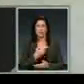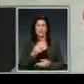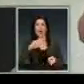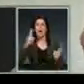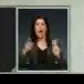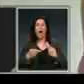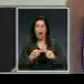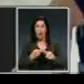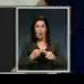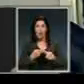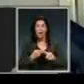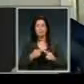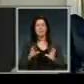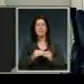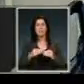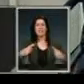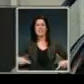הגלגלים. זה השירותי נכים.